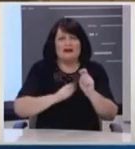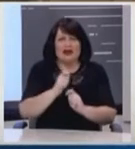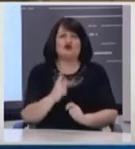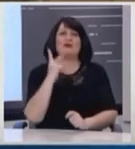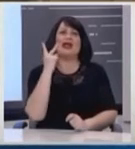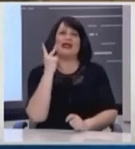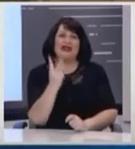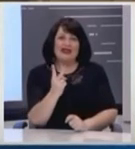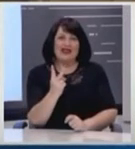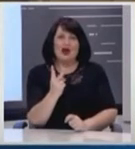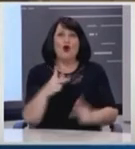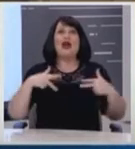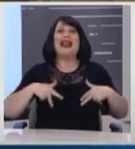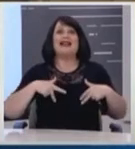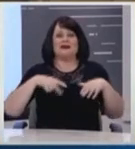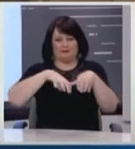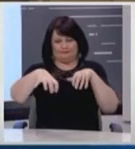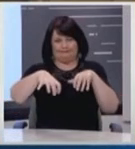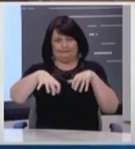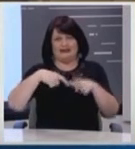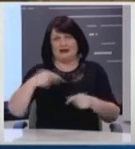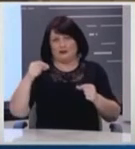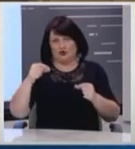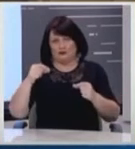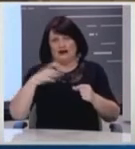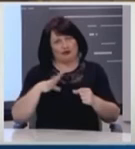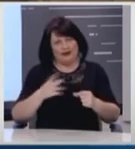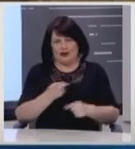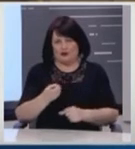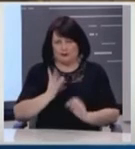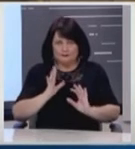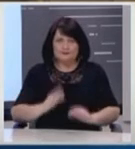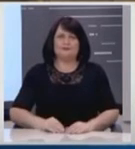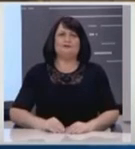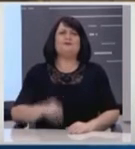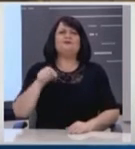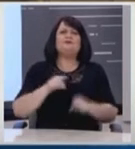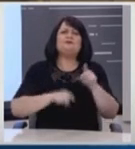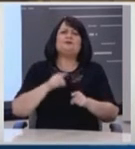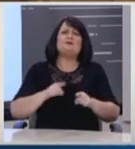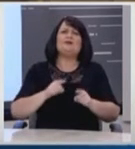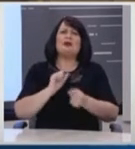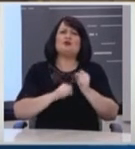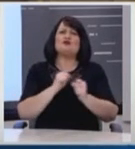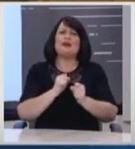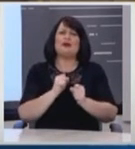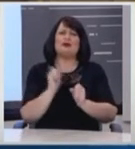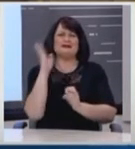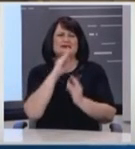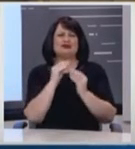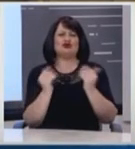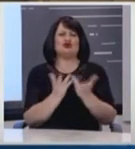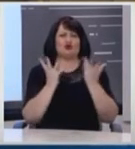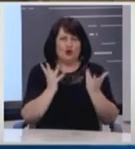δύο συνιστόντων κρατών. Παρά τις προσπάθειες εξοραϊσμού των υποστηρικτών του, η λύση